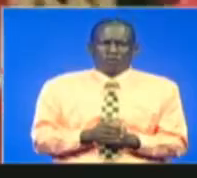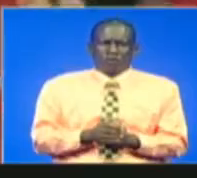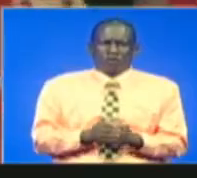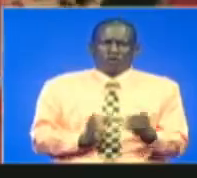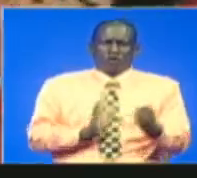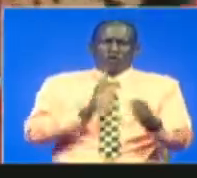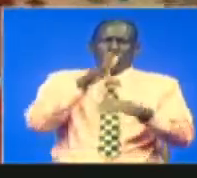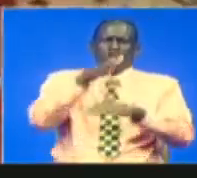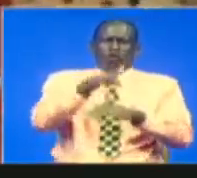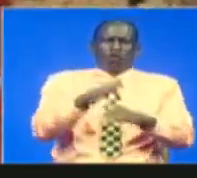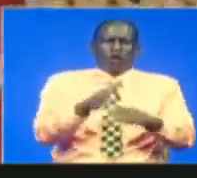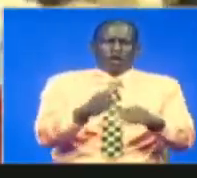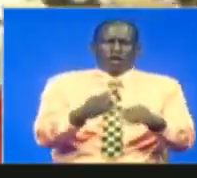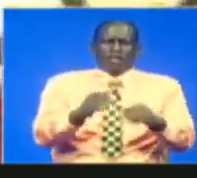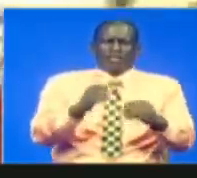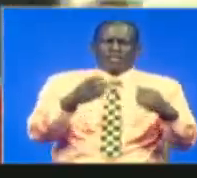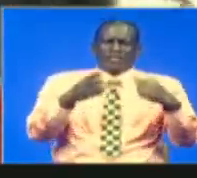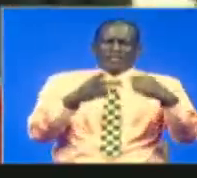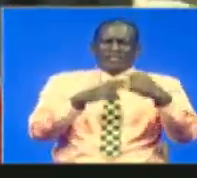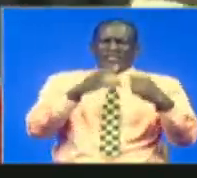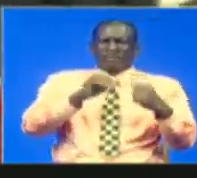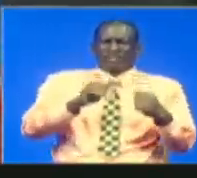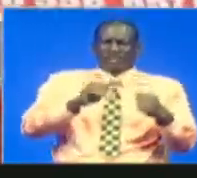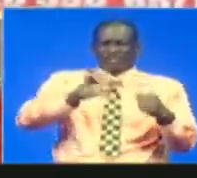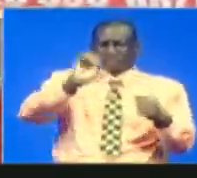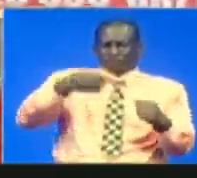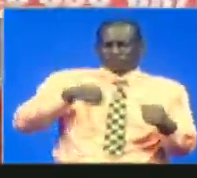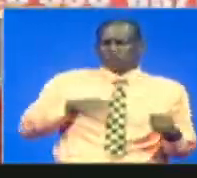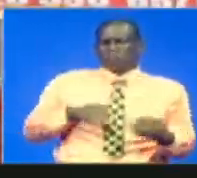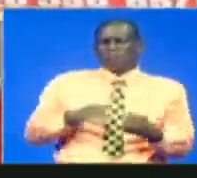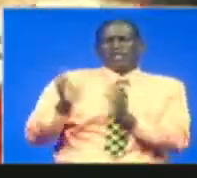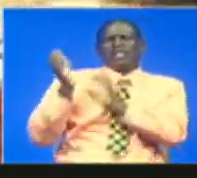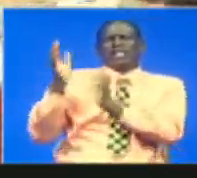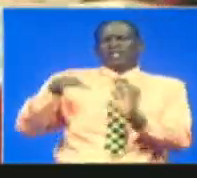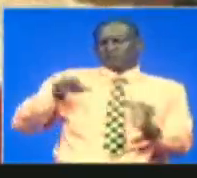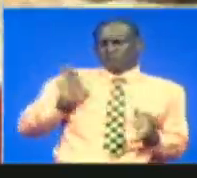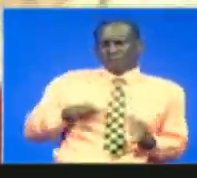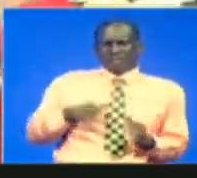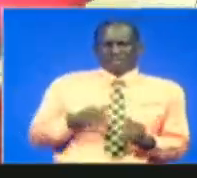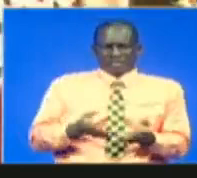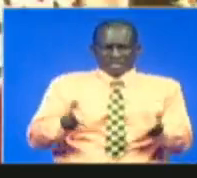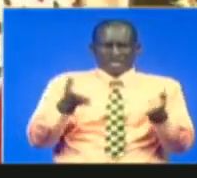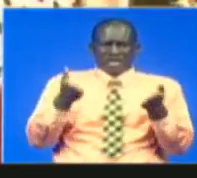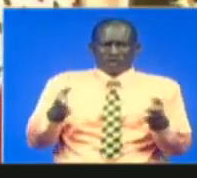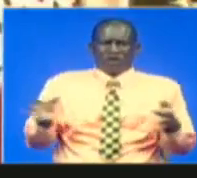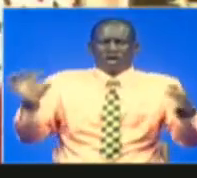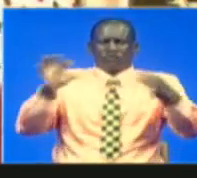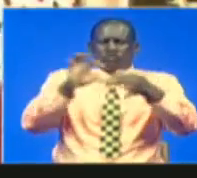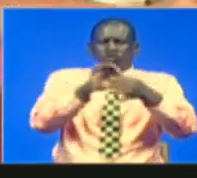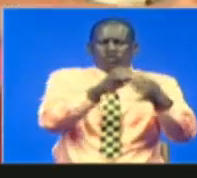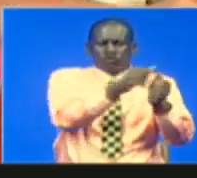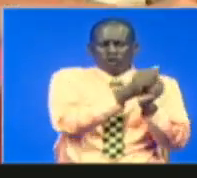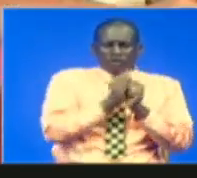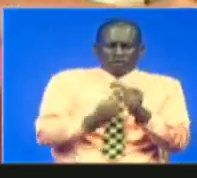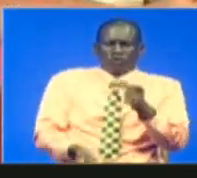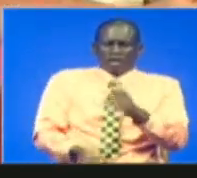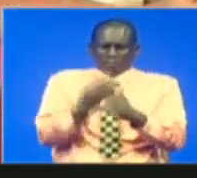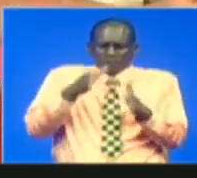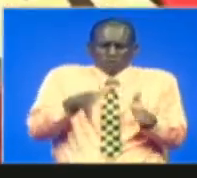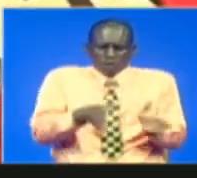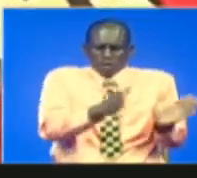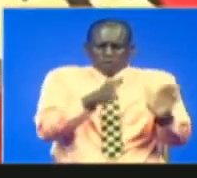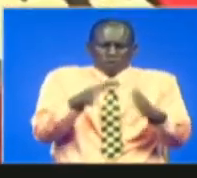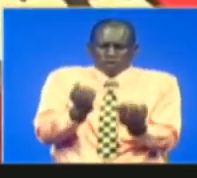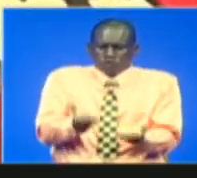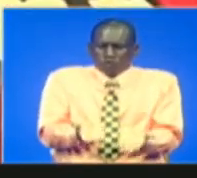Zaidi ya wanawake 1070 wanaojiita Kilifi Moms sasa wameungana kutafuta njia kujikimu